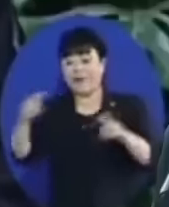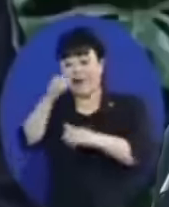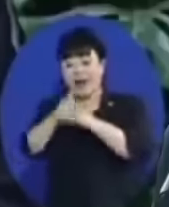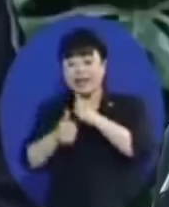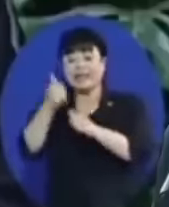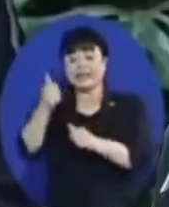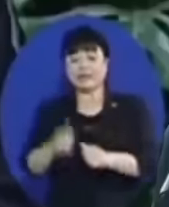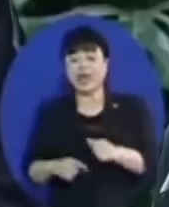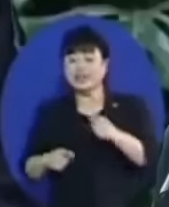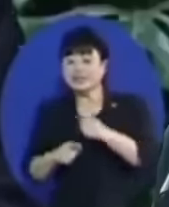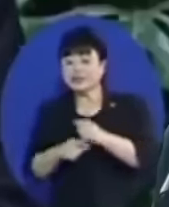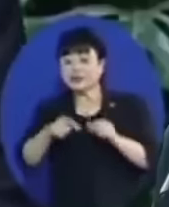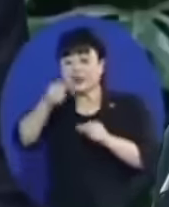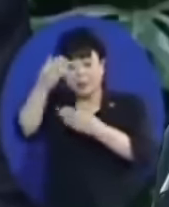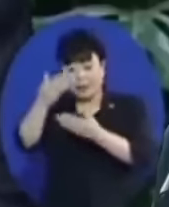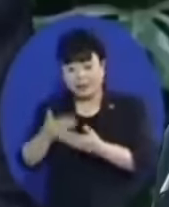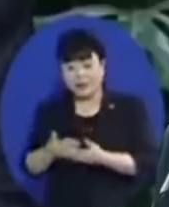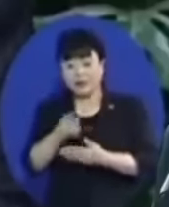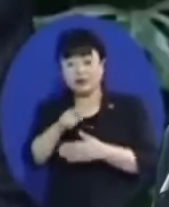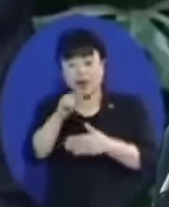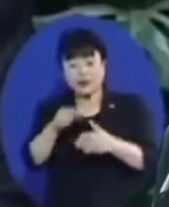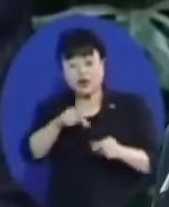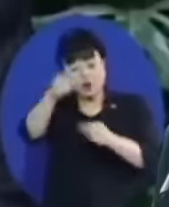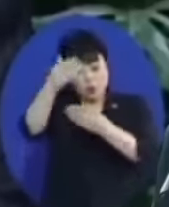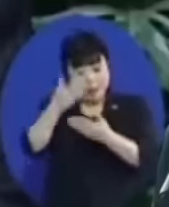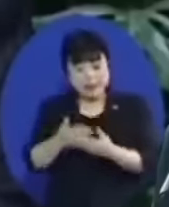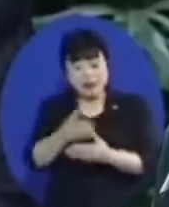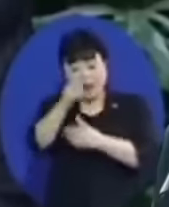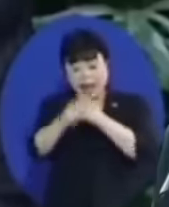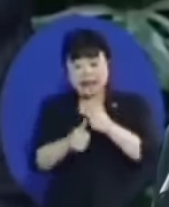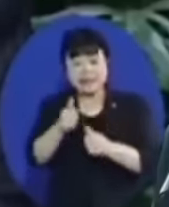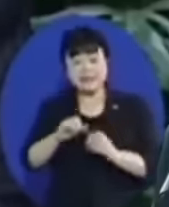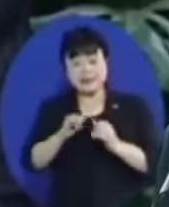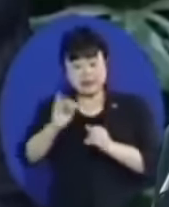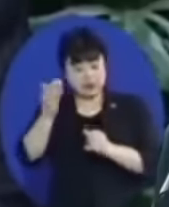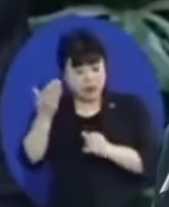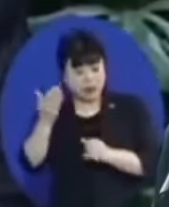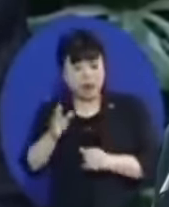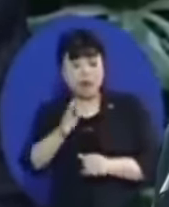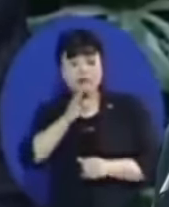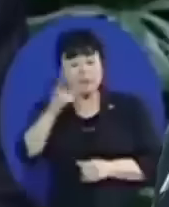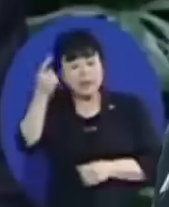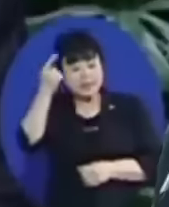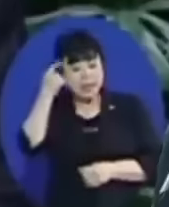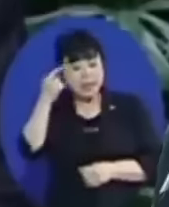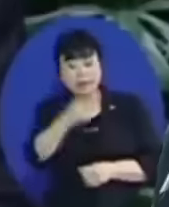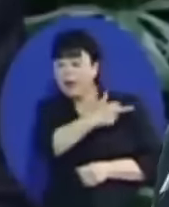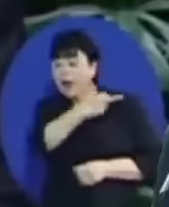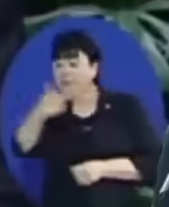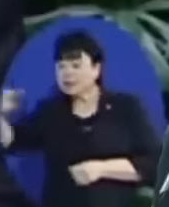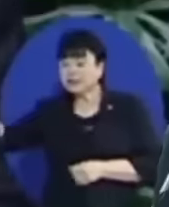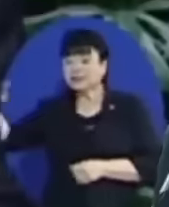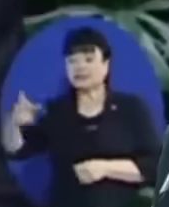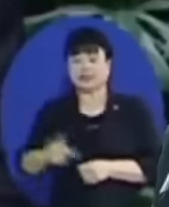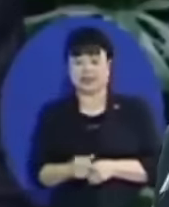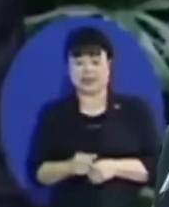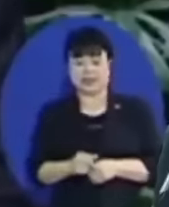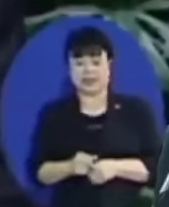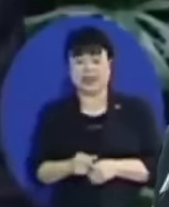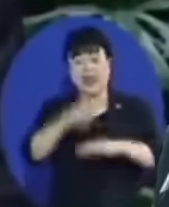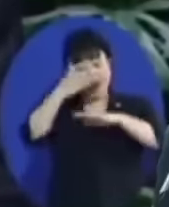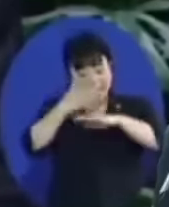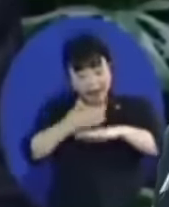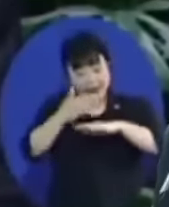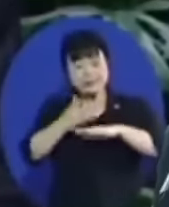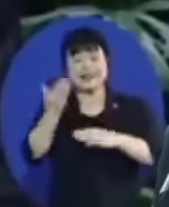하나님의 섭리로 태어났는데 그 가운데서 구원을 받아 하나님 백성이 되었다는 것을 생각할 때 얼마나 전율할 정도로